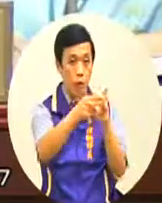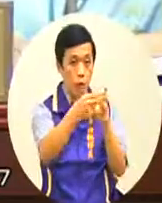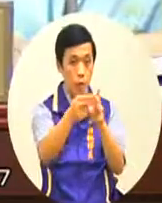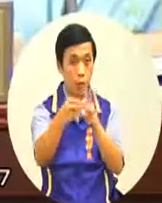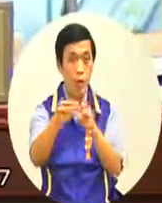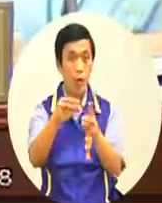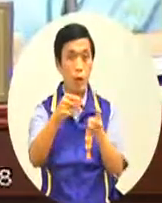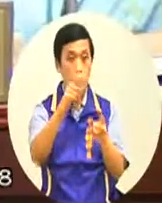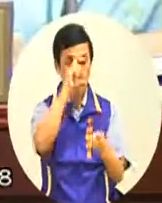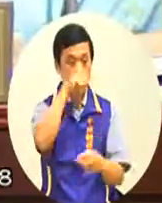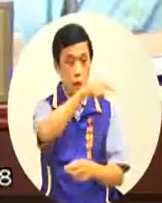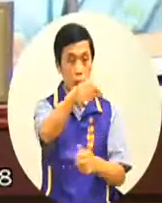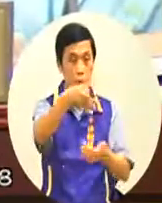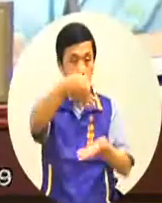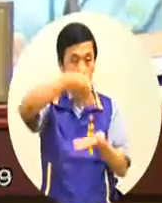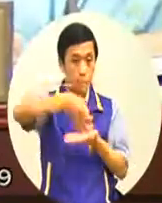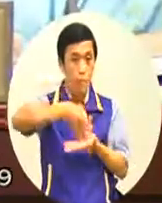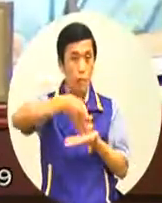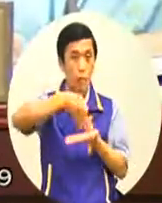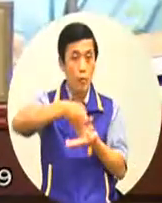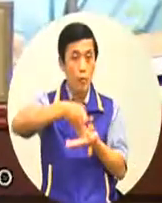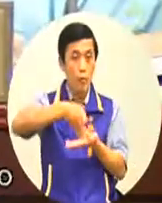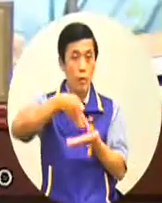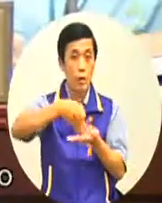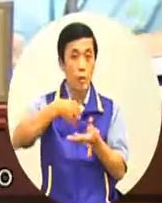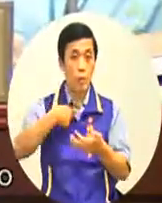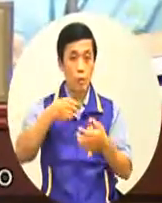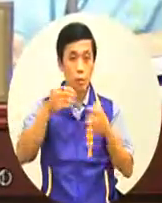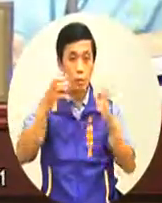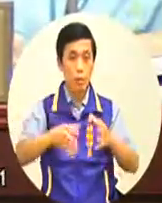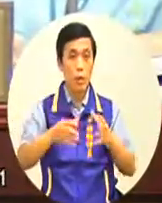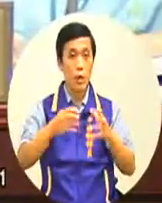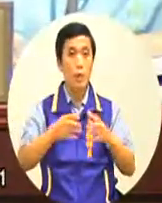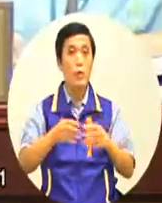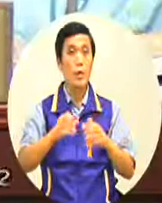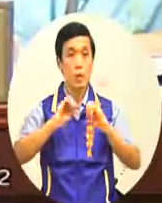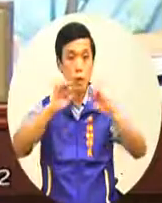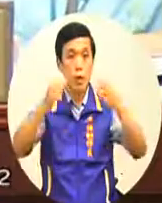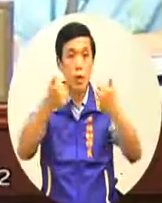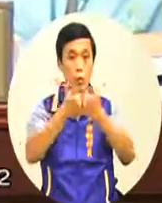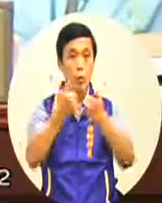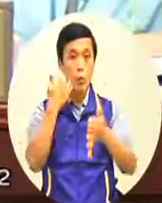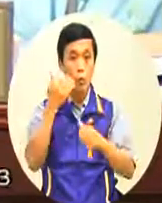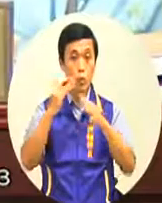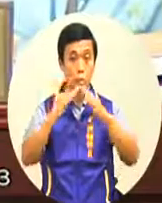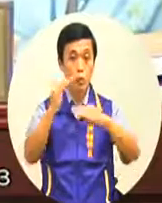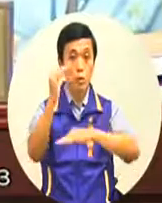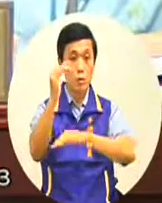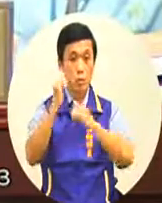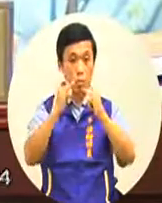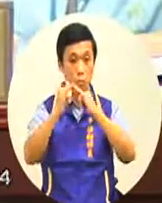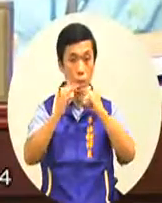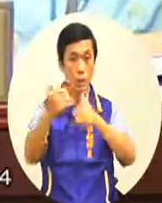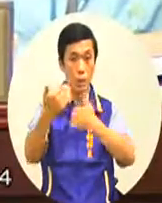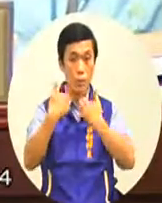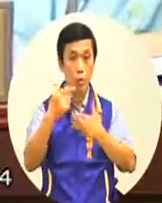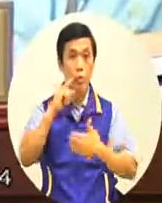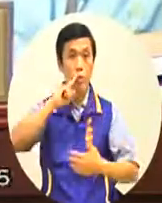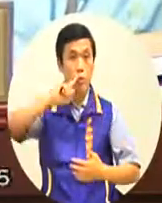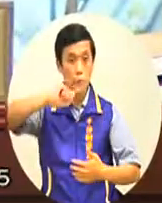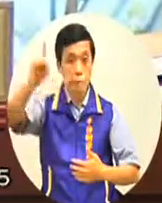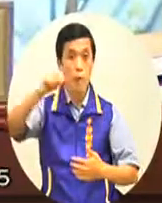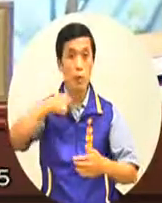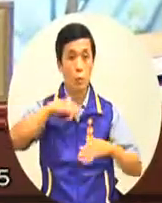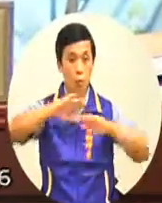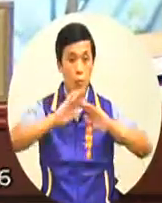导会，全部都是免费的。 对， 那但是我们遇到市民朋友的检举案，这就是我们第一时间会去做检查